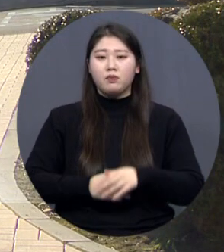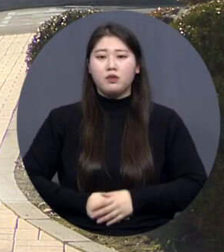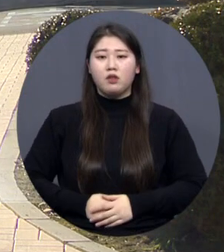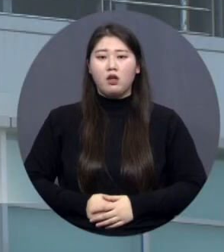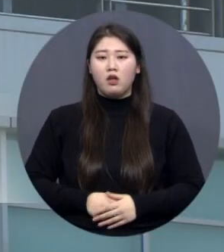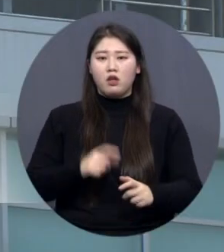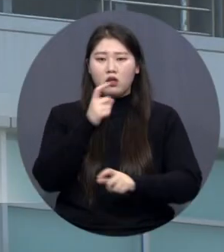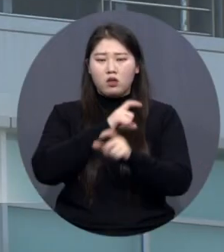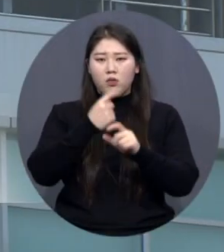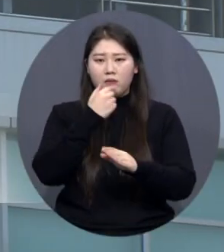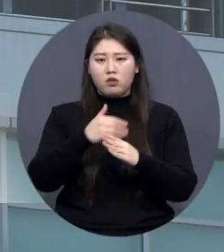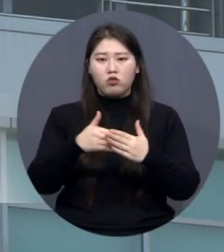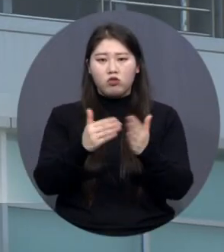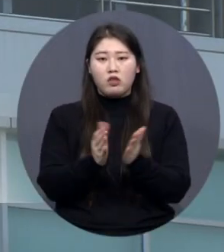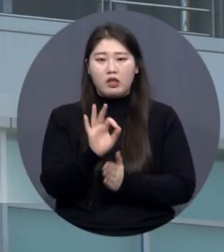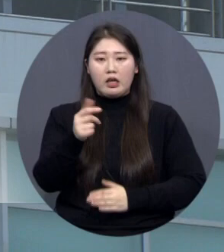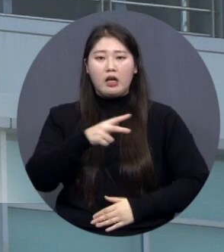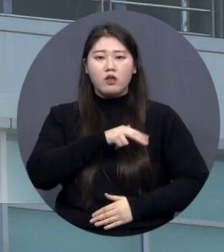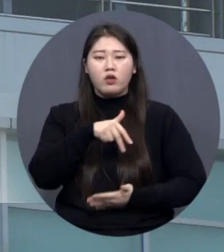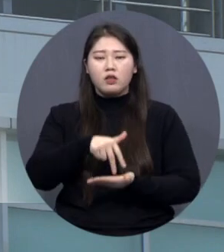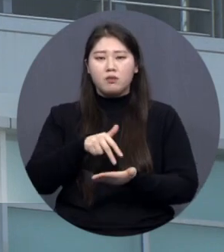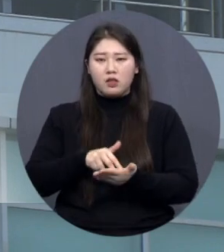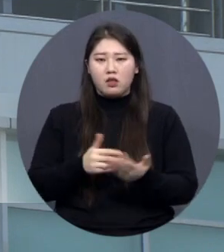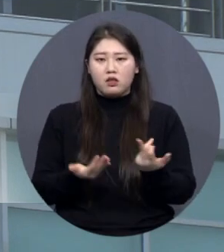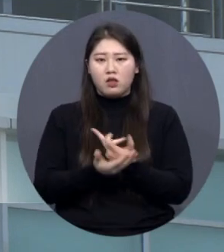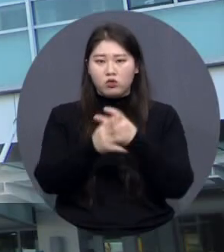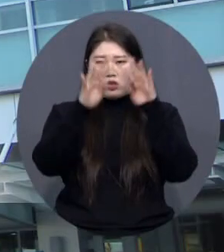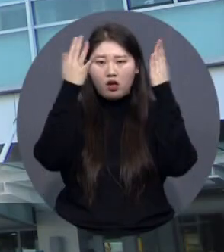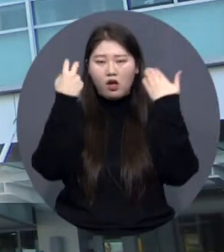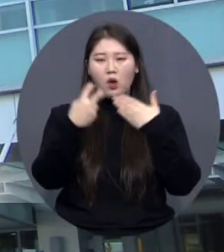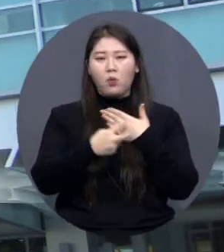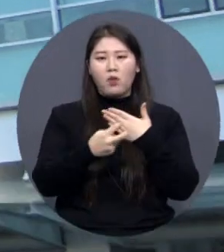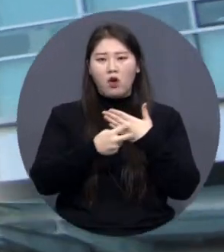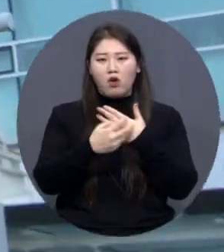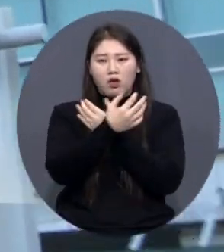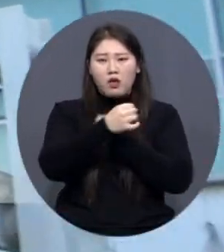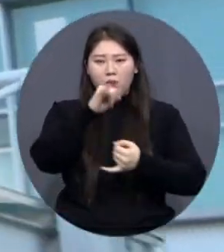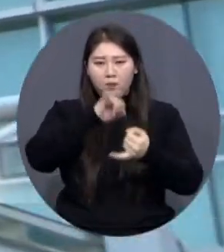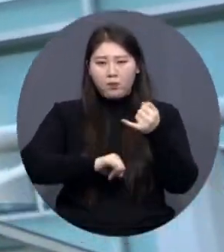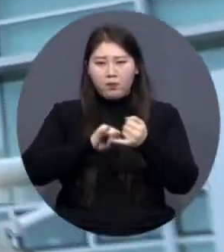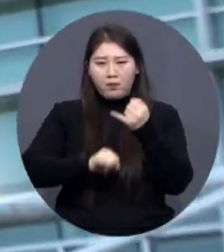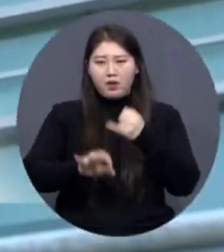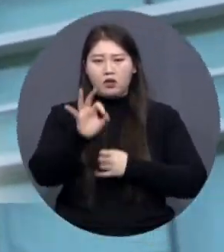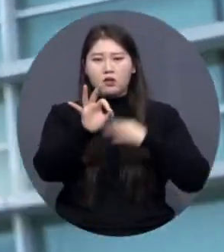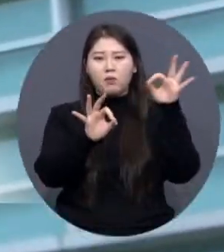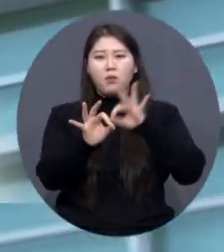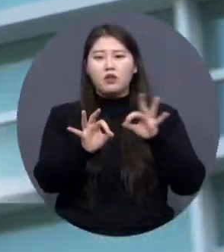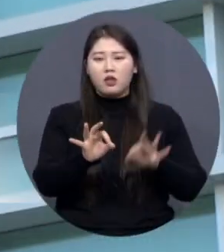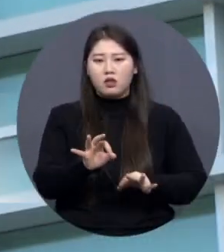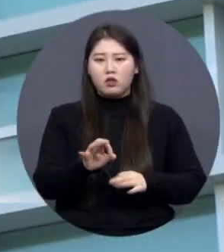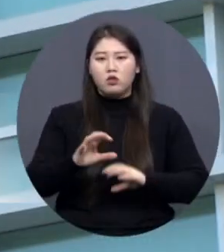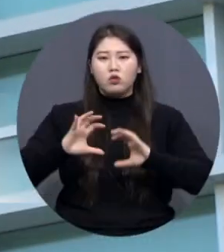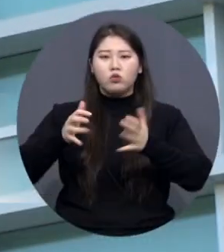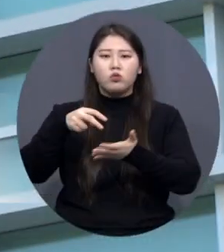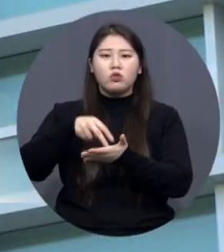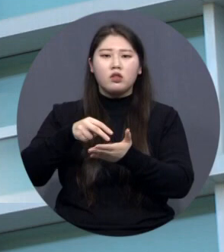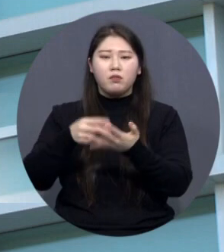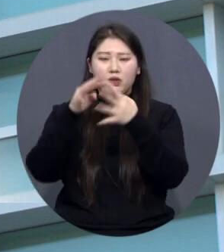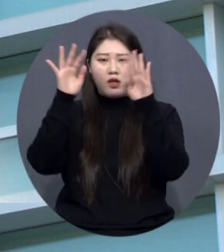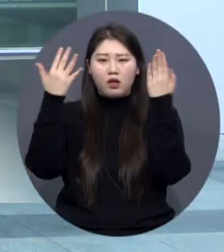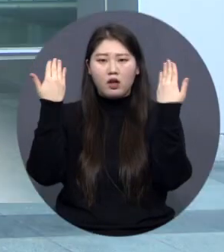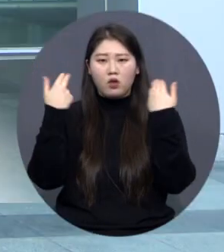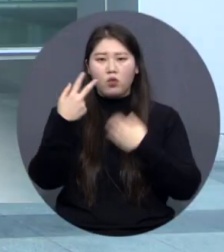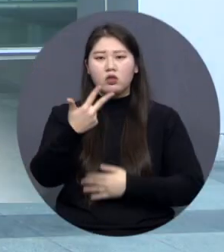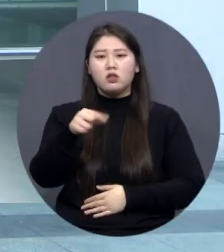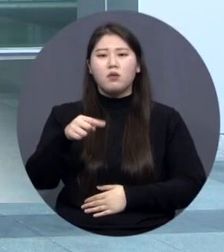더불어민주당 안민석 의원에 따르면 제주대 병원의 예약 부도율은 10% 국립대 병원 평균인 7.1%